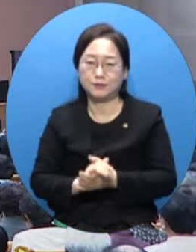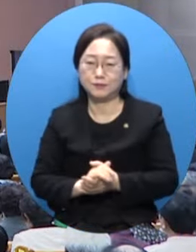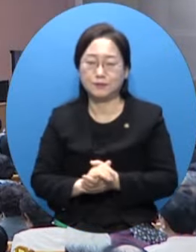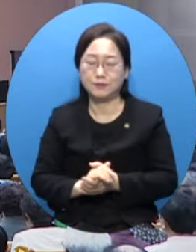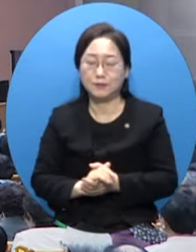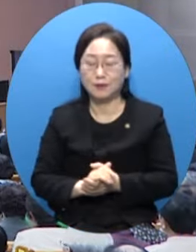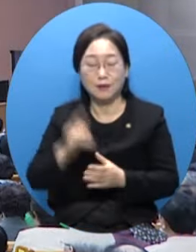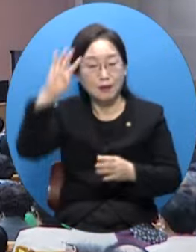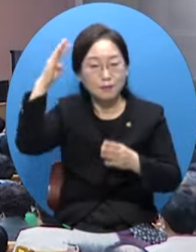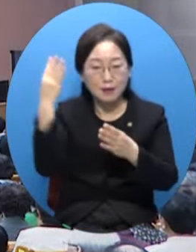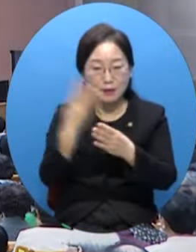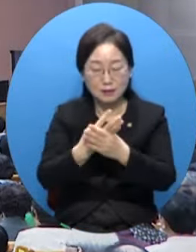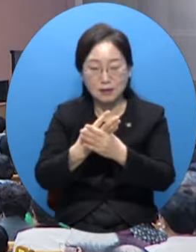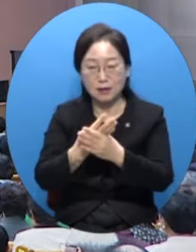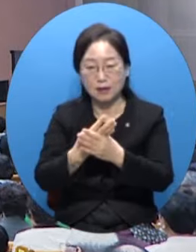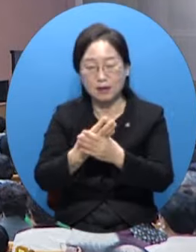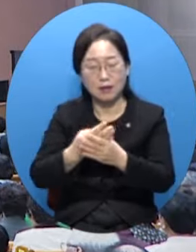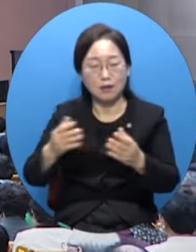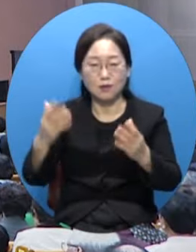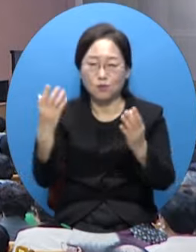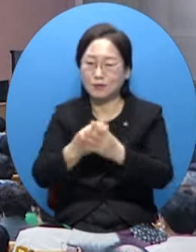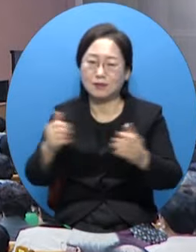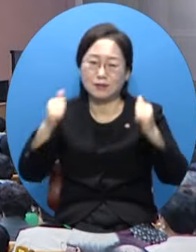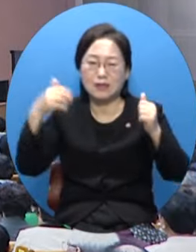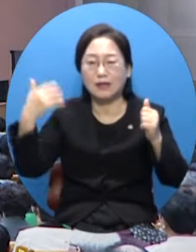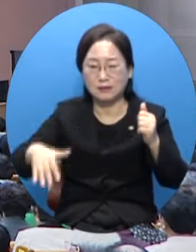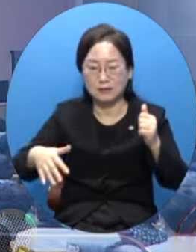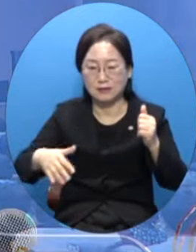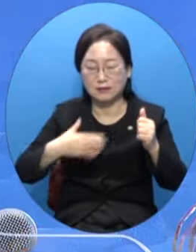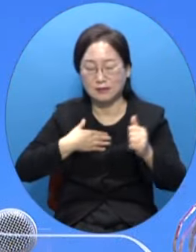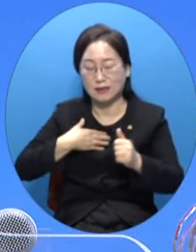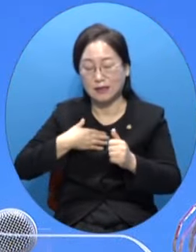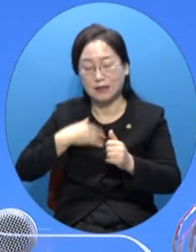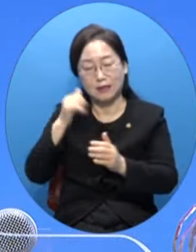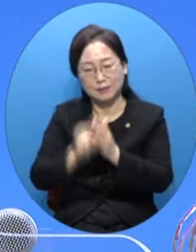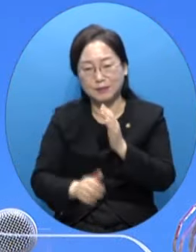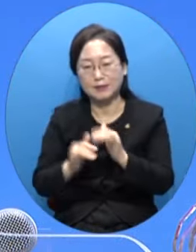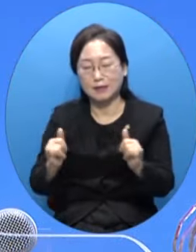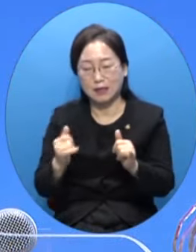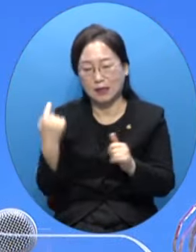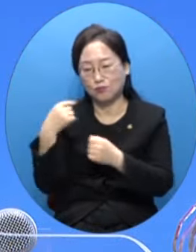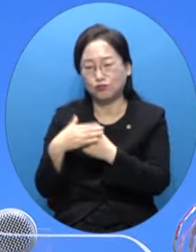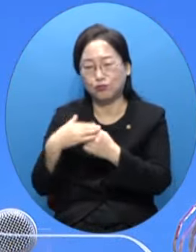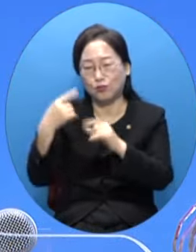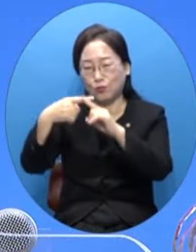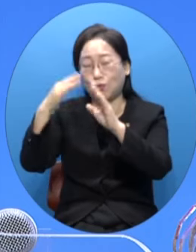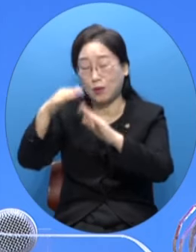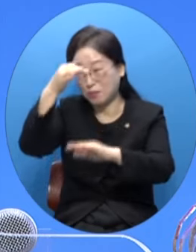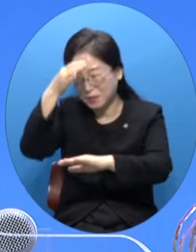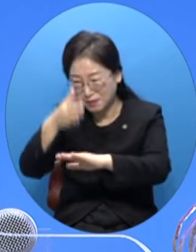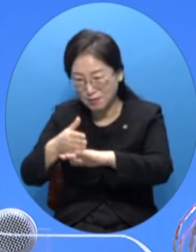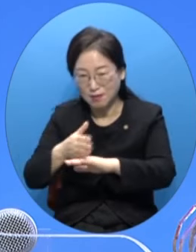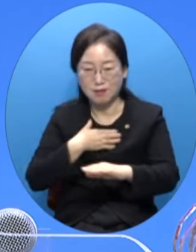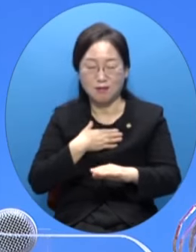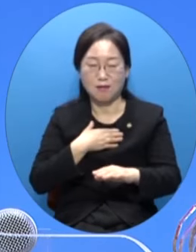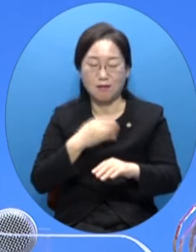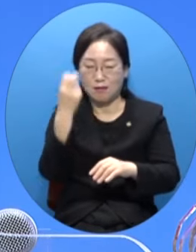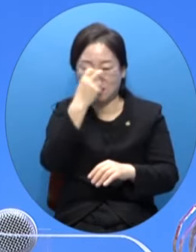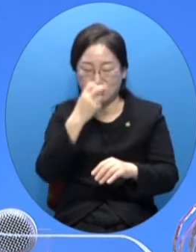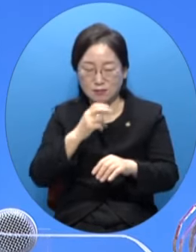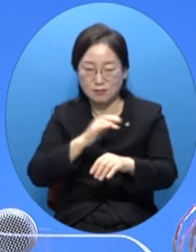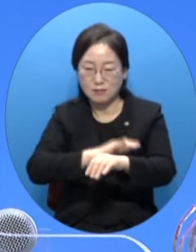박사 과정을 다 진행하지 못하고 이제 나는 실패자다. 나를 후원해 준 교회에도 미안하고 나를 잘 도와준